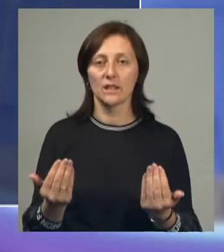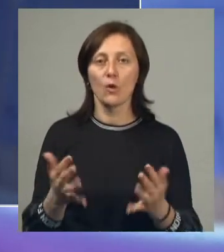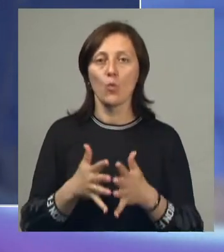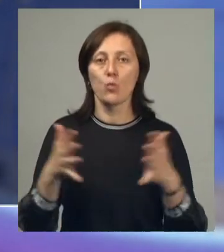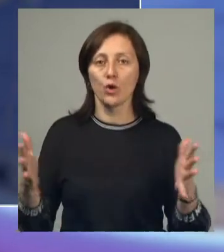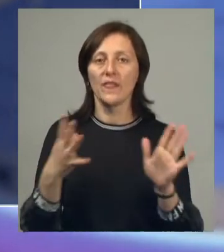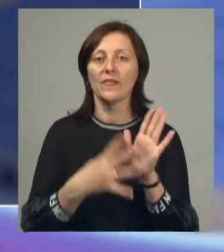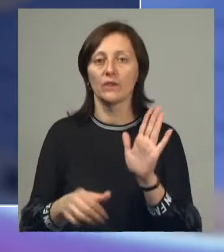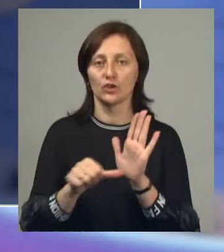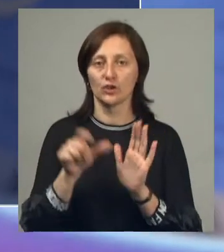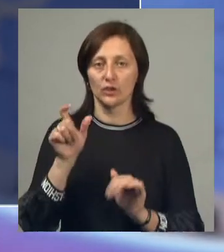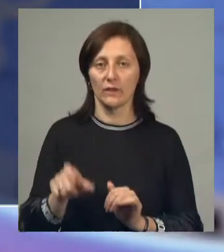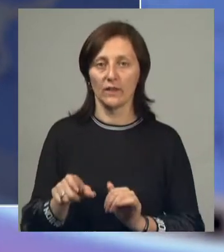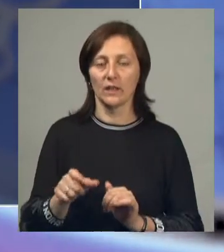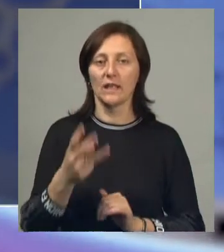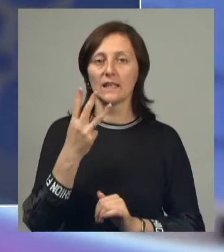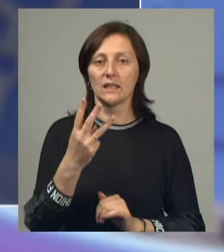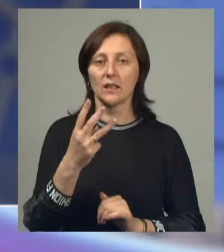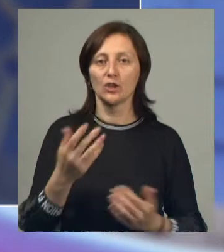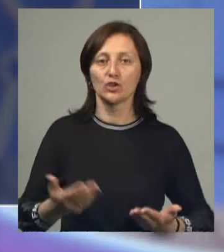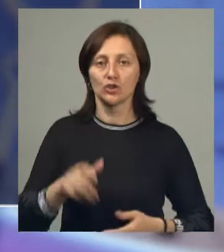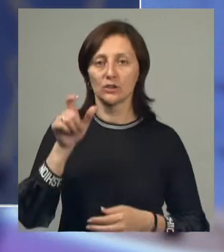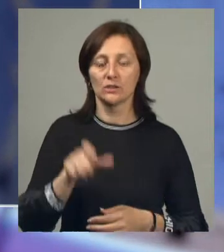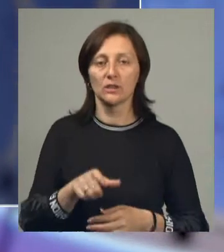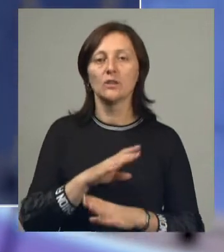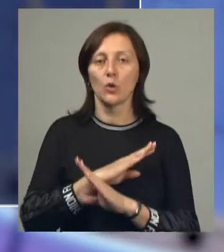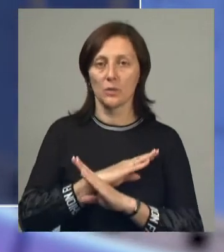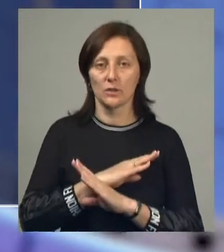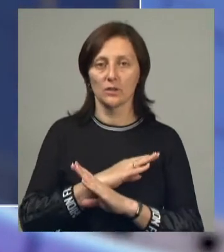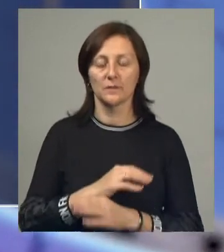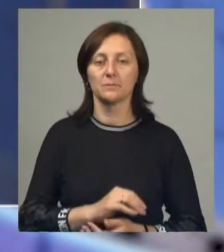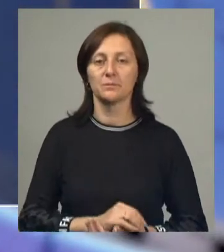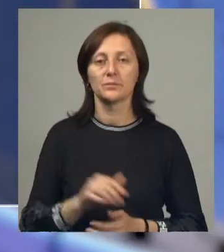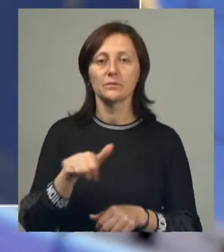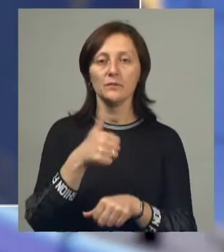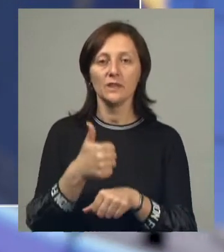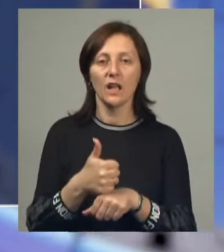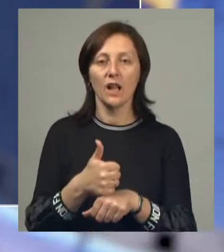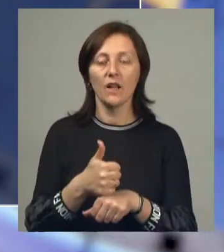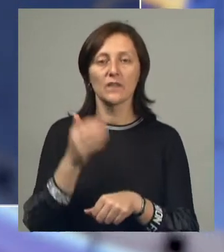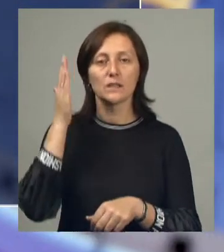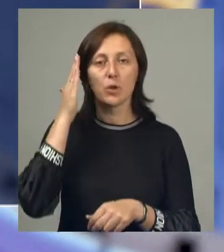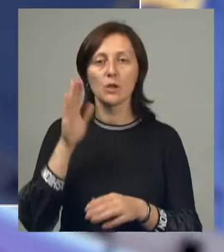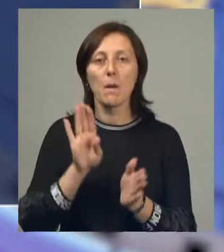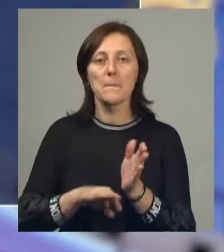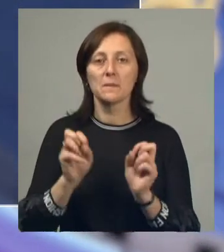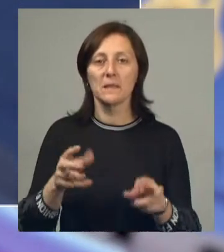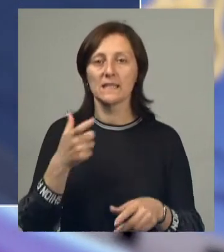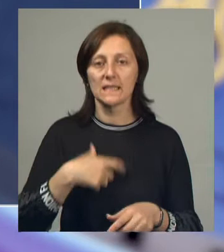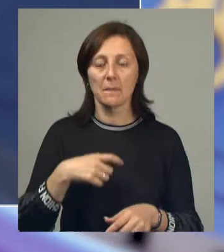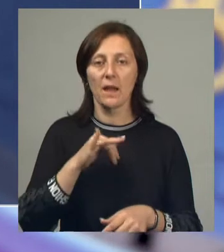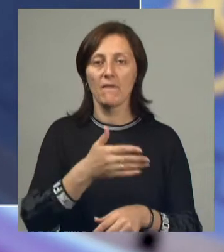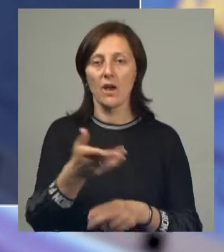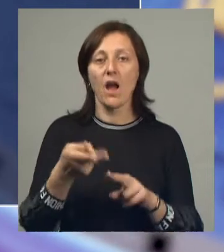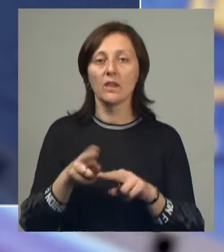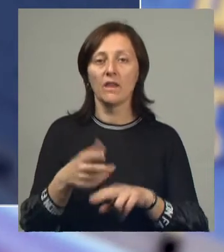96 человек трое жителей области пополнили список умерших главный способ обезопасить себя и окружающих это вакцинация